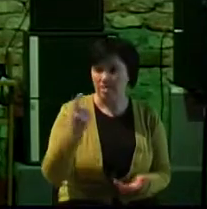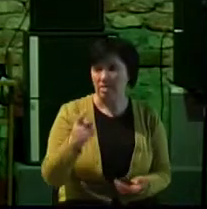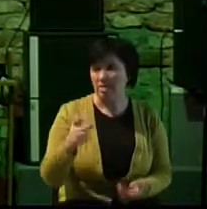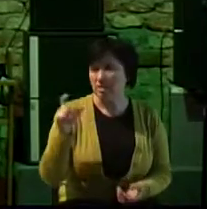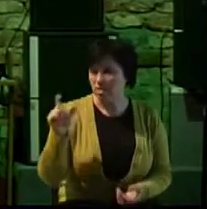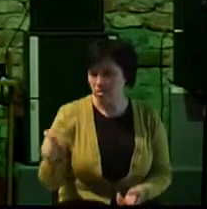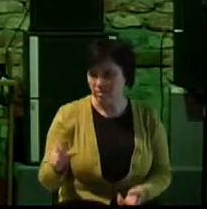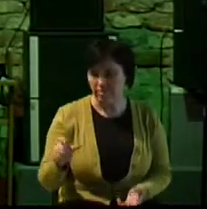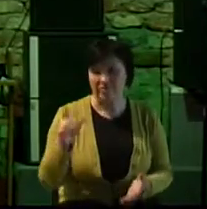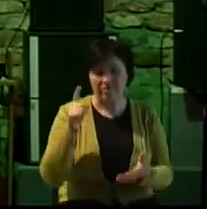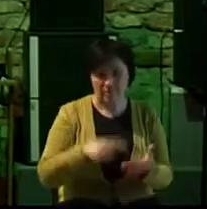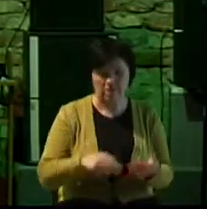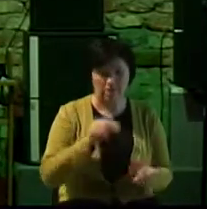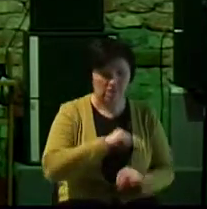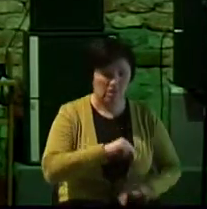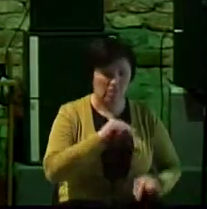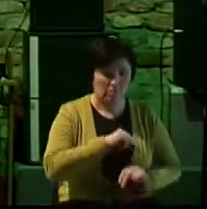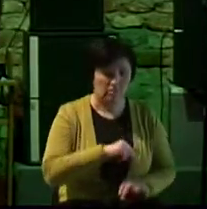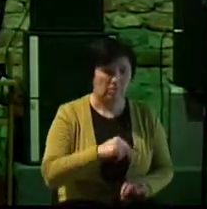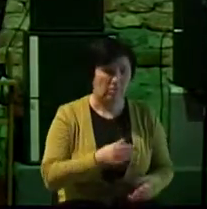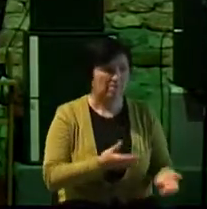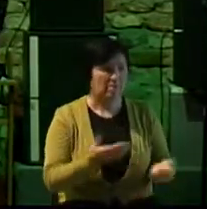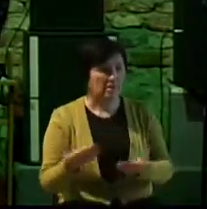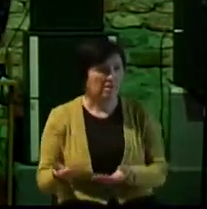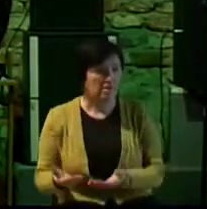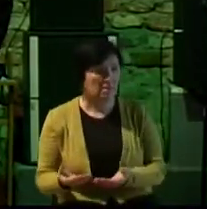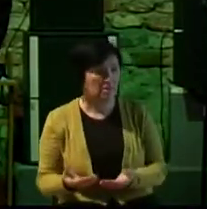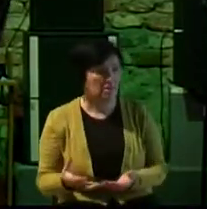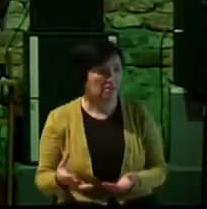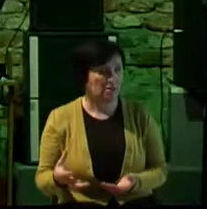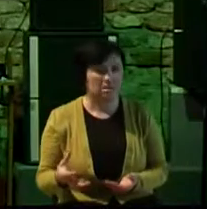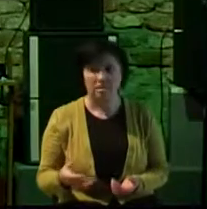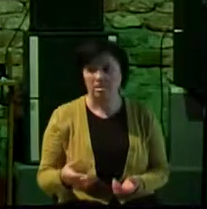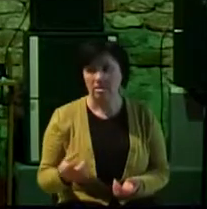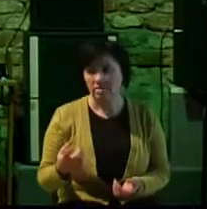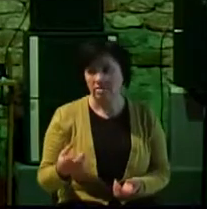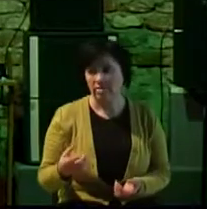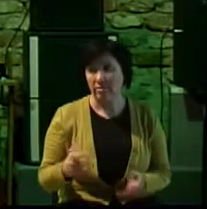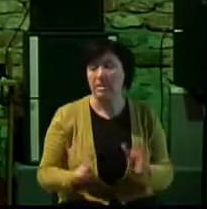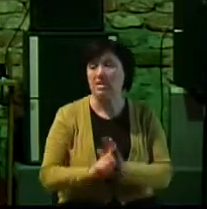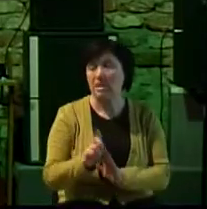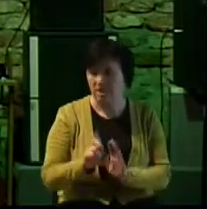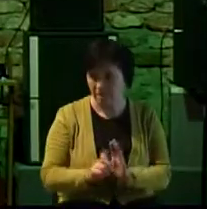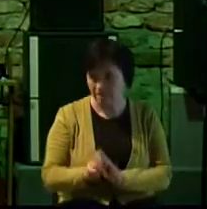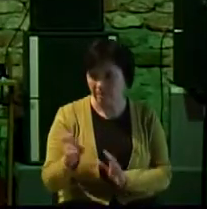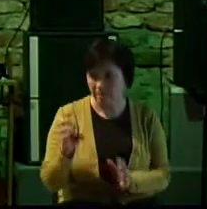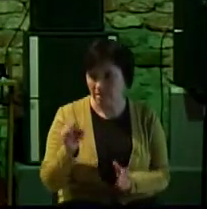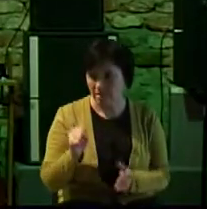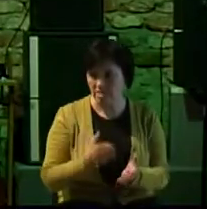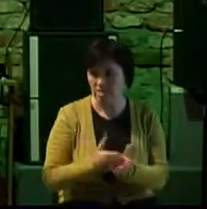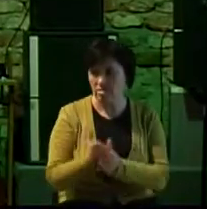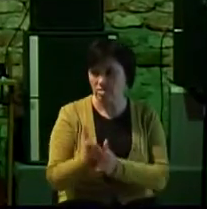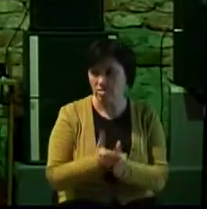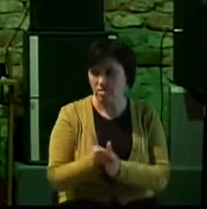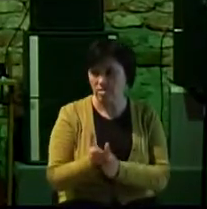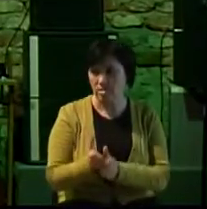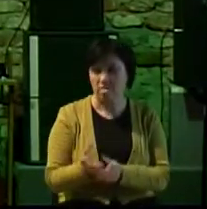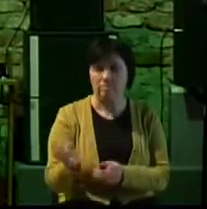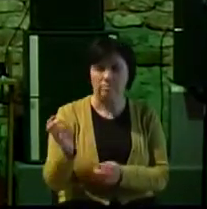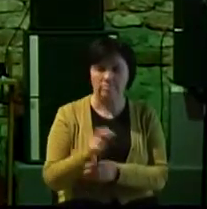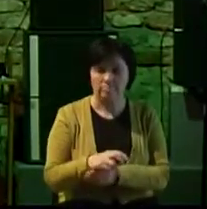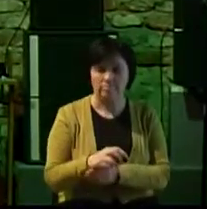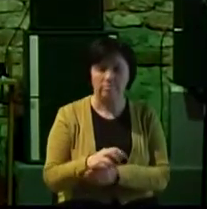христианин на работе пригласил одного сослуживца, чтобы он пришел в церковь на богослужение. И